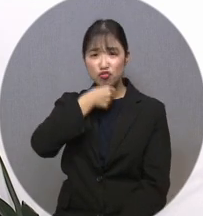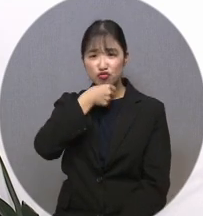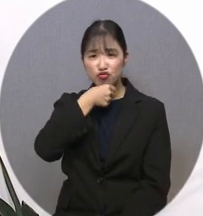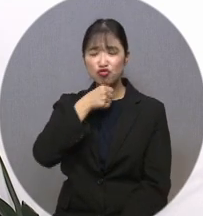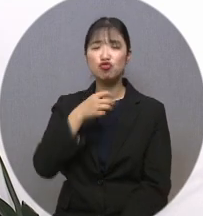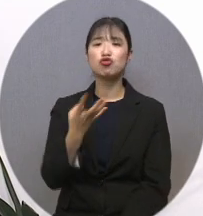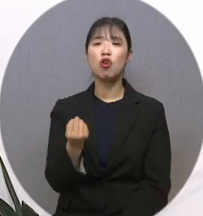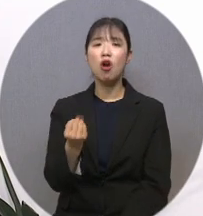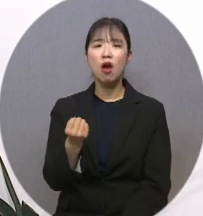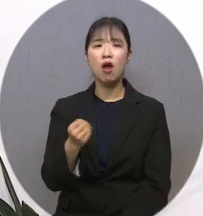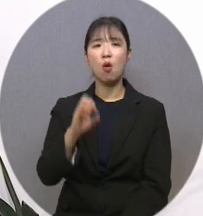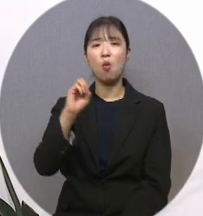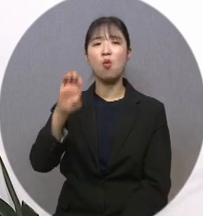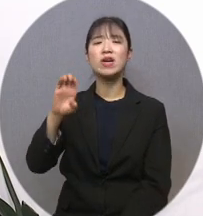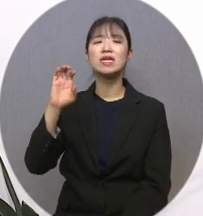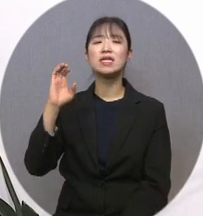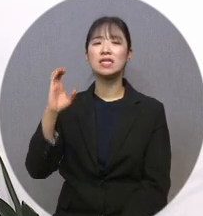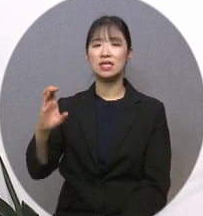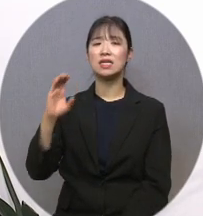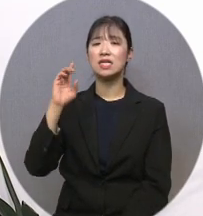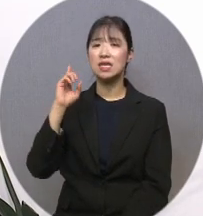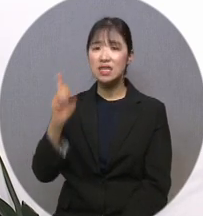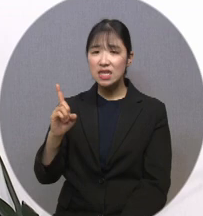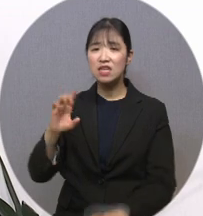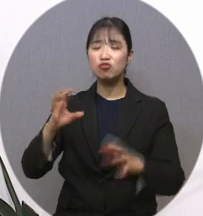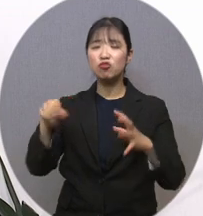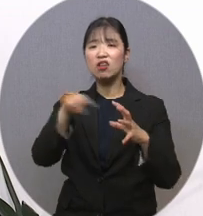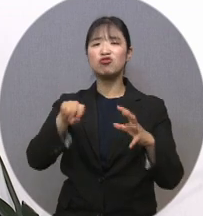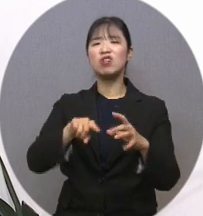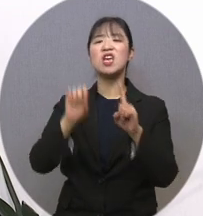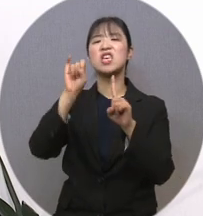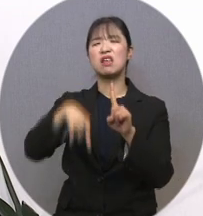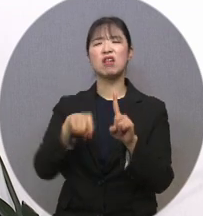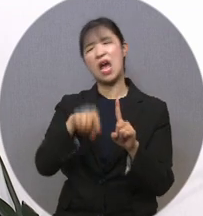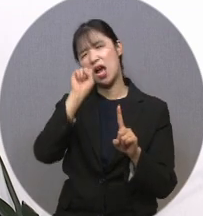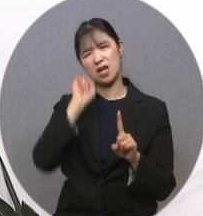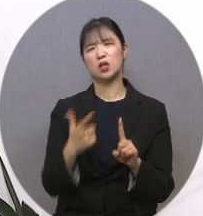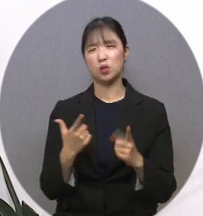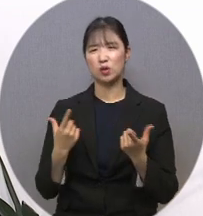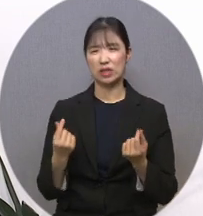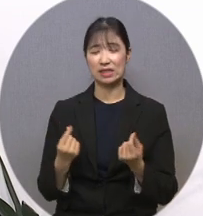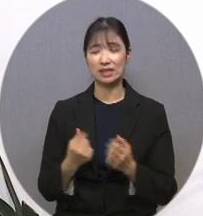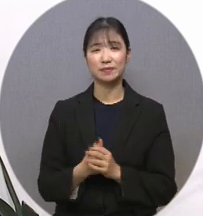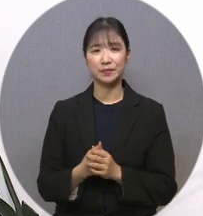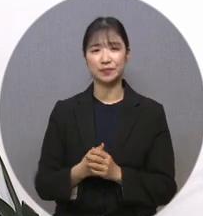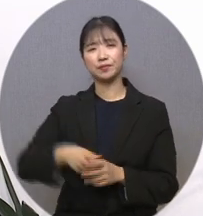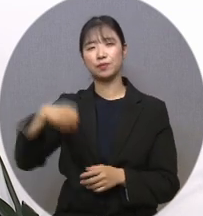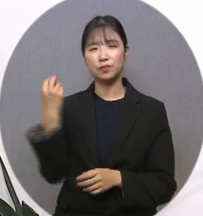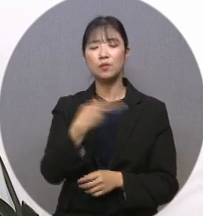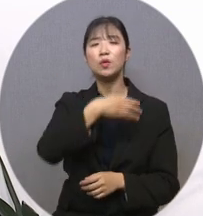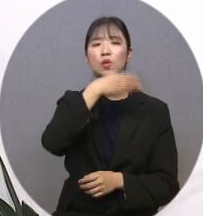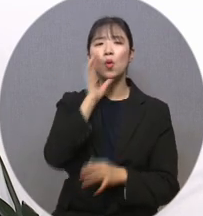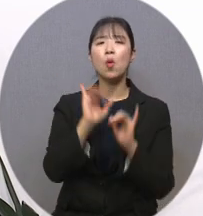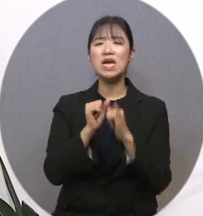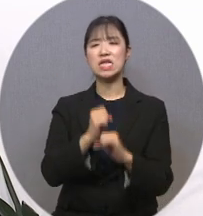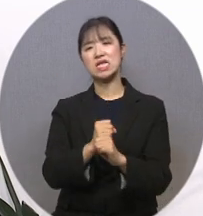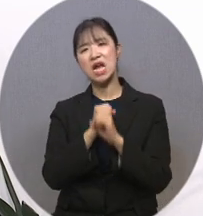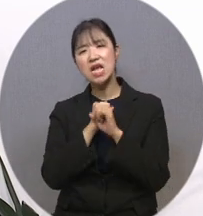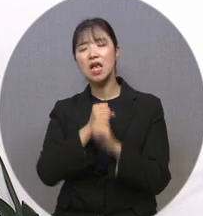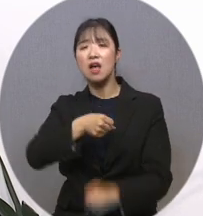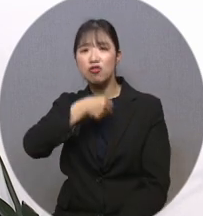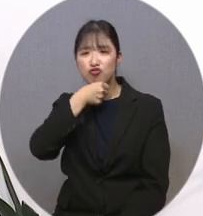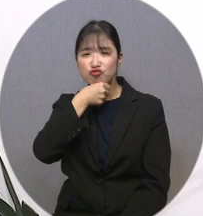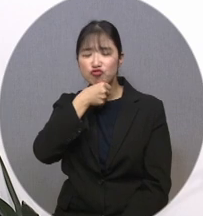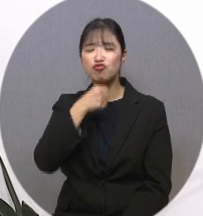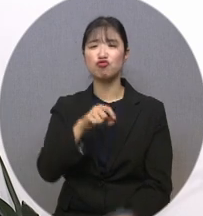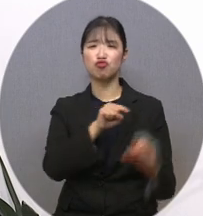국가 중에서 1위입니다. 참 안 좋은 걸로 1위죠. 또 노인 자살률도 OECD 국가